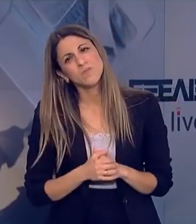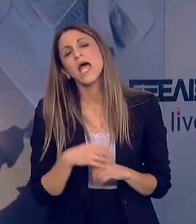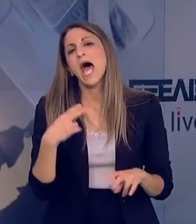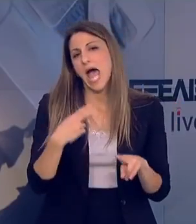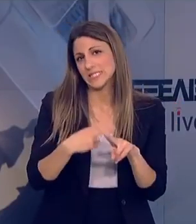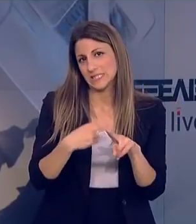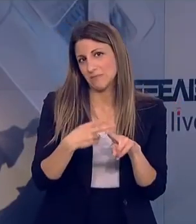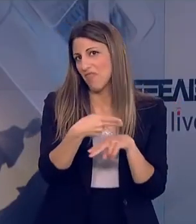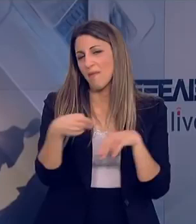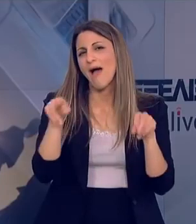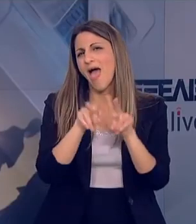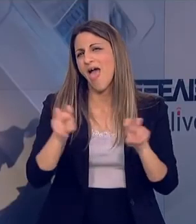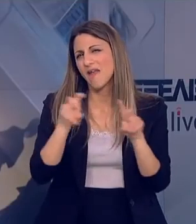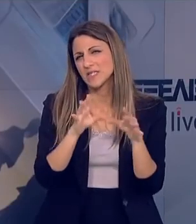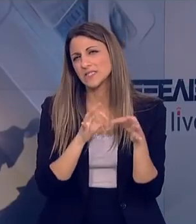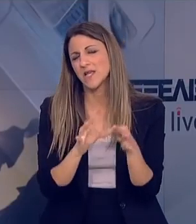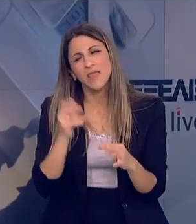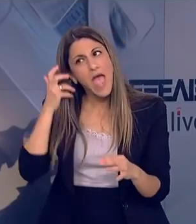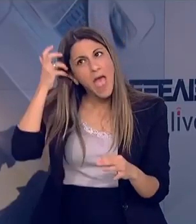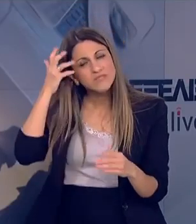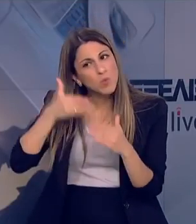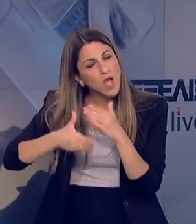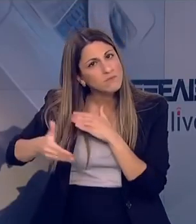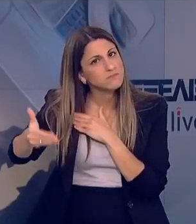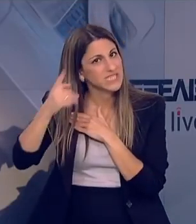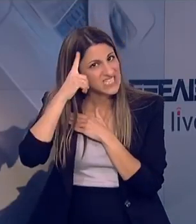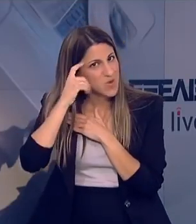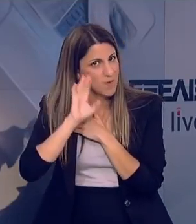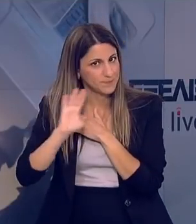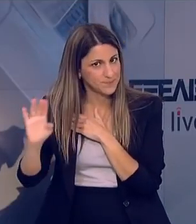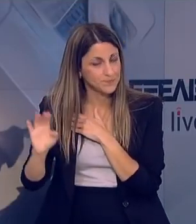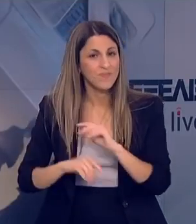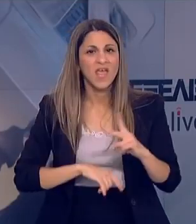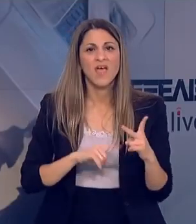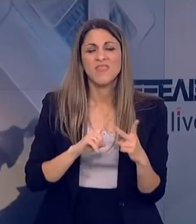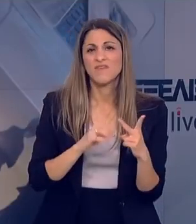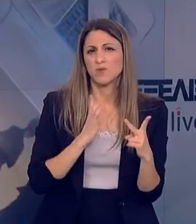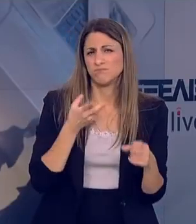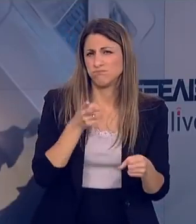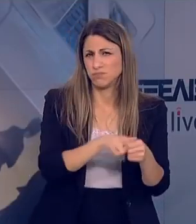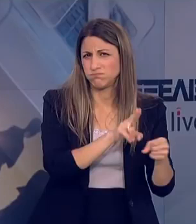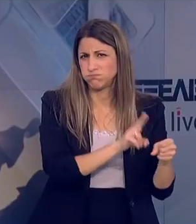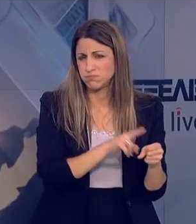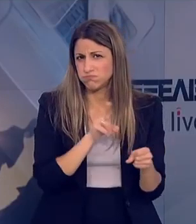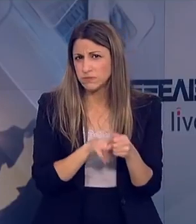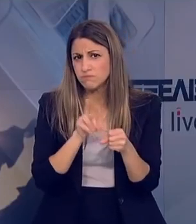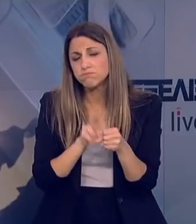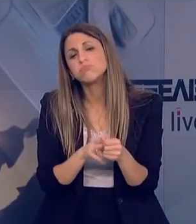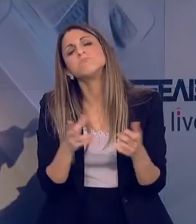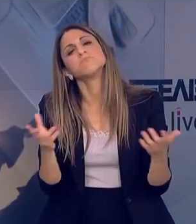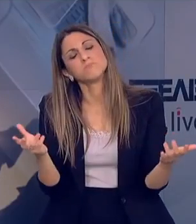σημασία επιδημιολογική, δεν είναι τόσο μεγάλη σημασία του για τώρα. Τώρα, όσον αφορά θανάτους που να οφείλονταν σε αυτό, και σε αυτή την